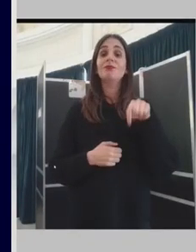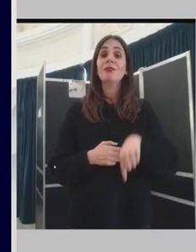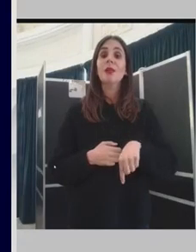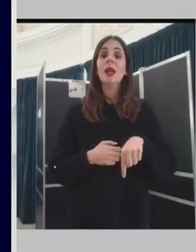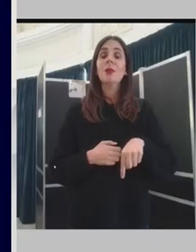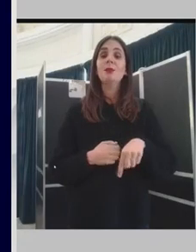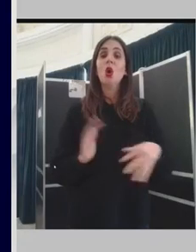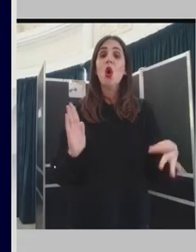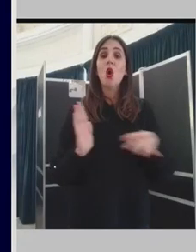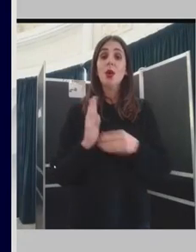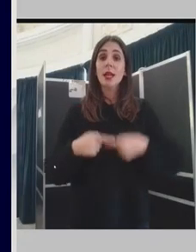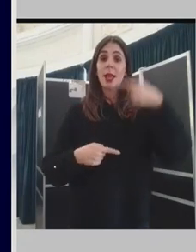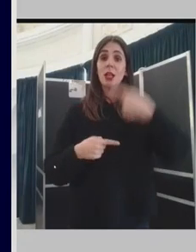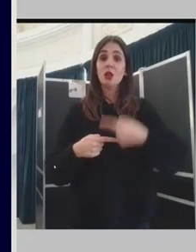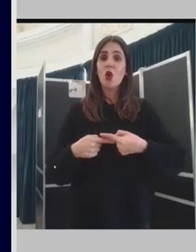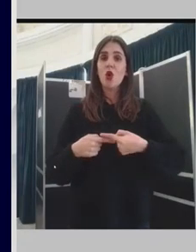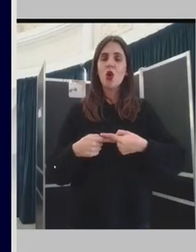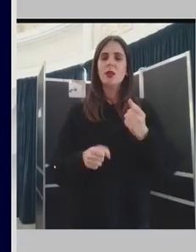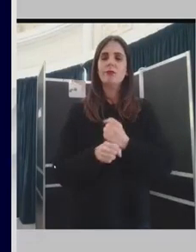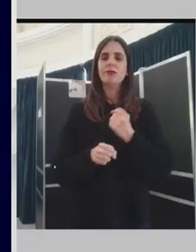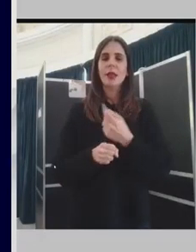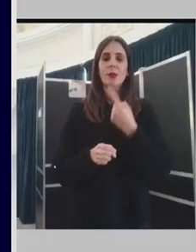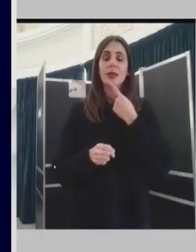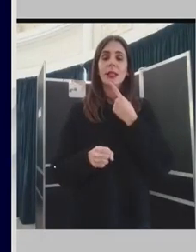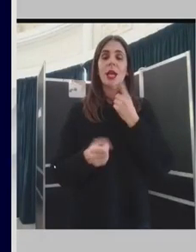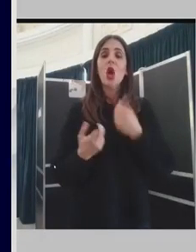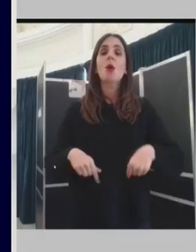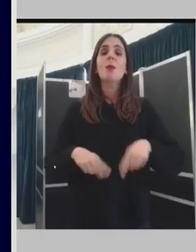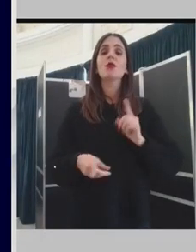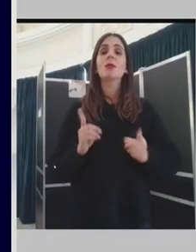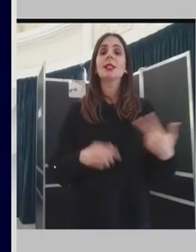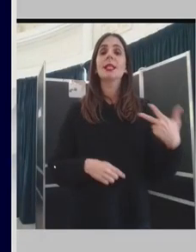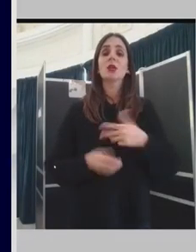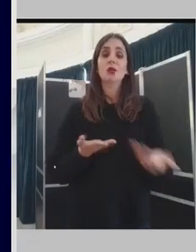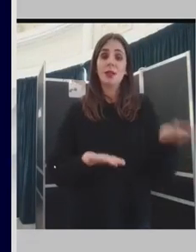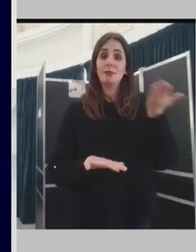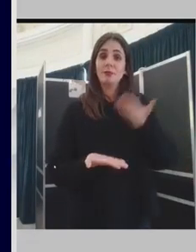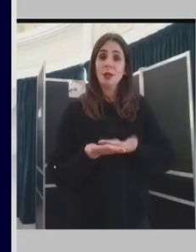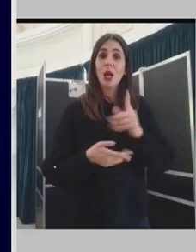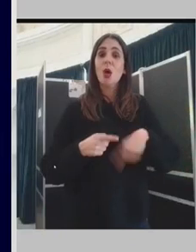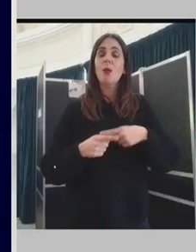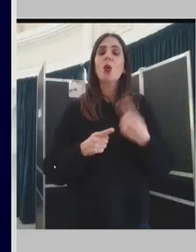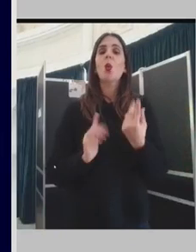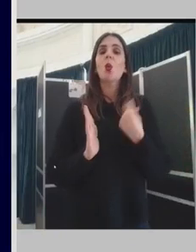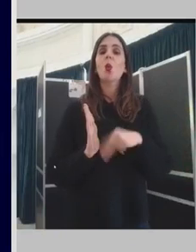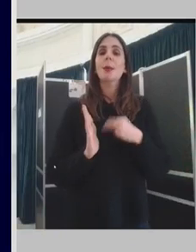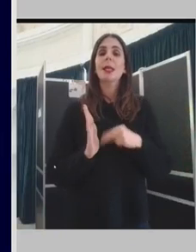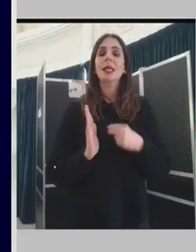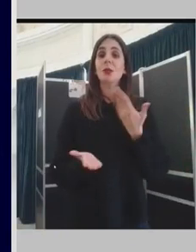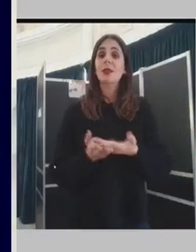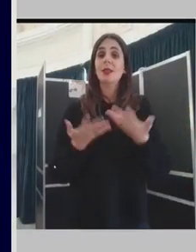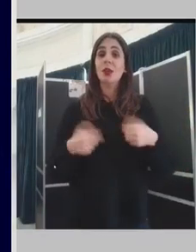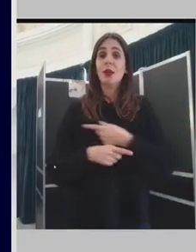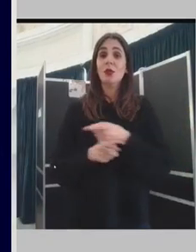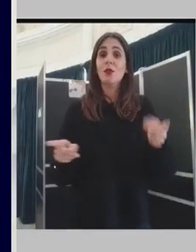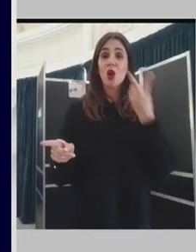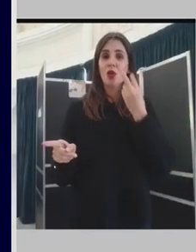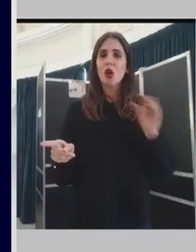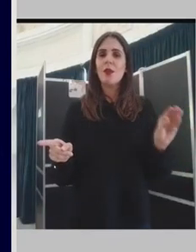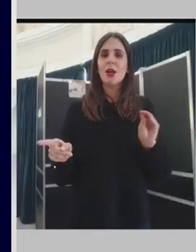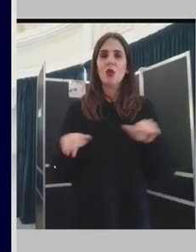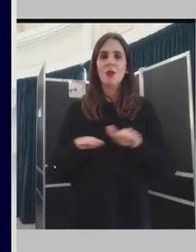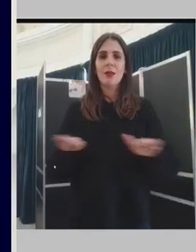un ordine del giorno elaborato dalla Commissione Politiche Sociali, è pervenuto in presidenza un emendamento, li trovate tutti qui visibili, utilizziamo la